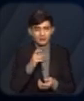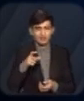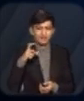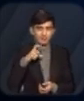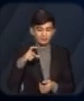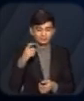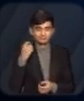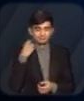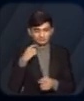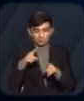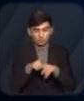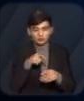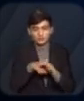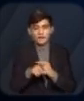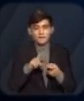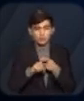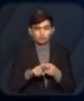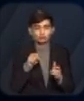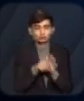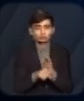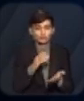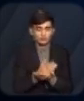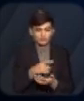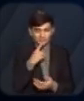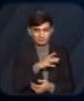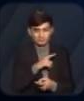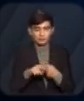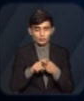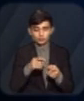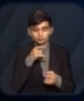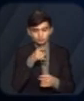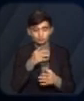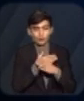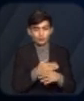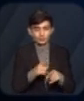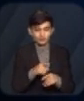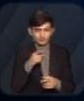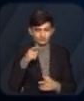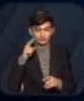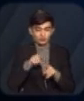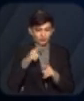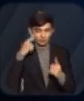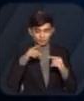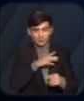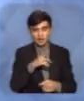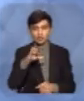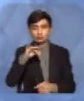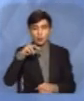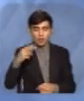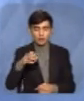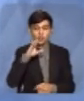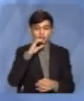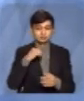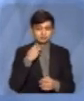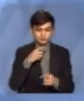будто убивает смертельный вирус. Это еще одно заблуждение. Также еще обычная соль. Если пополоскать горло раствором соли, то